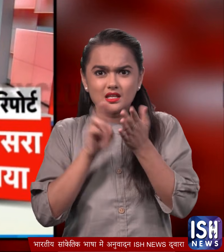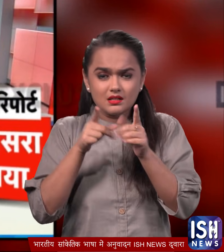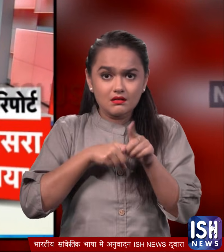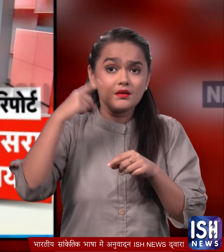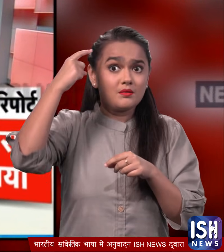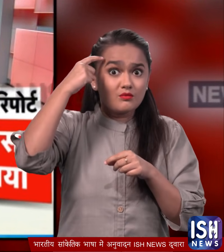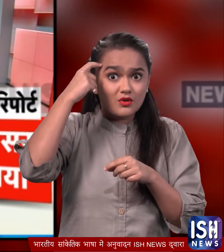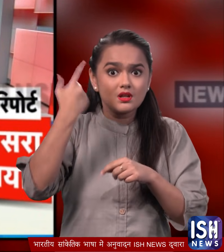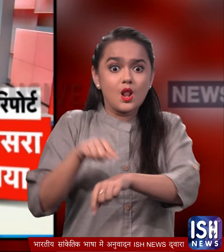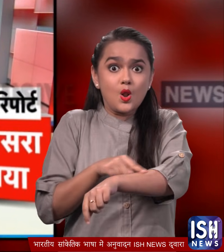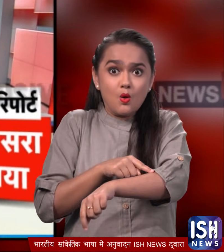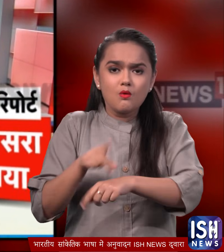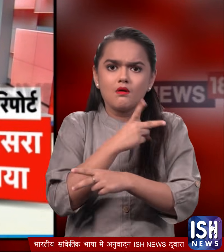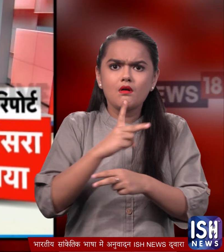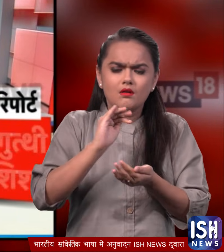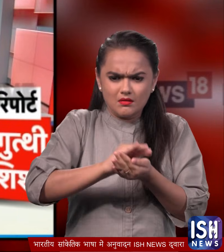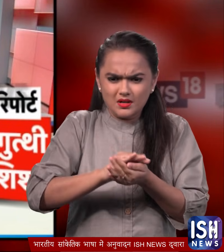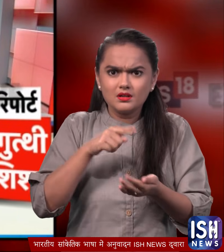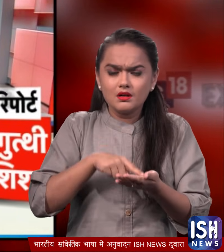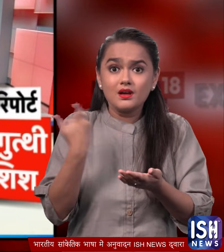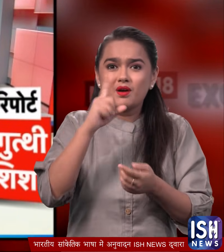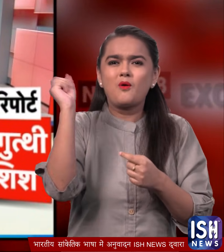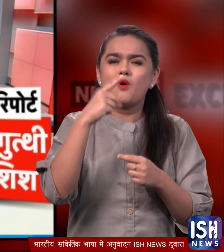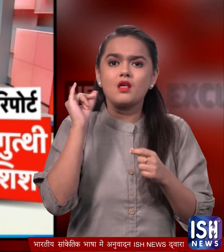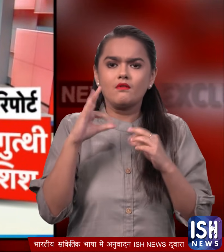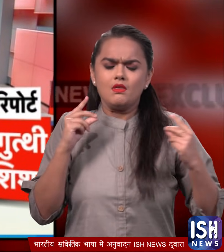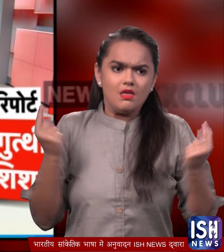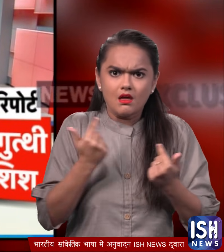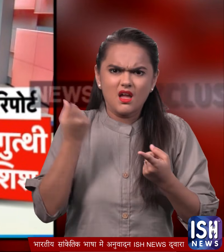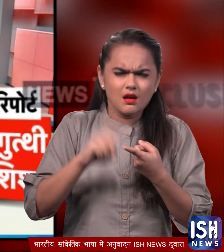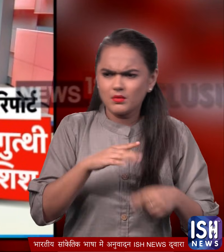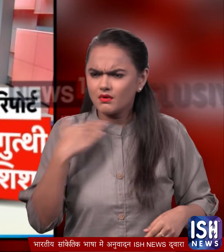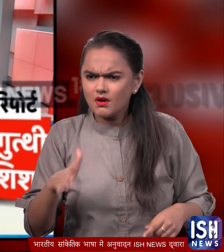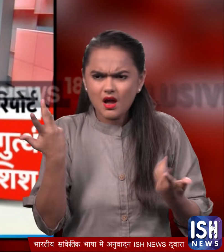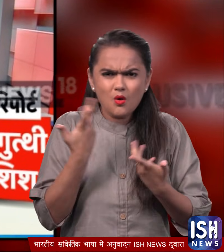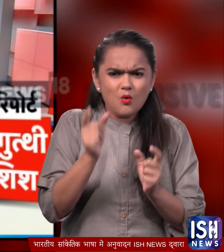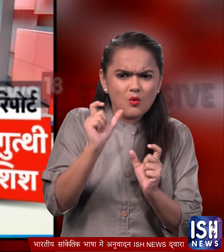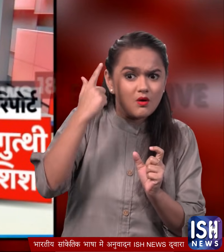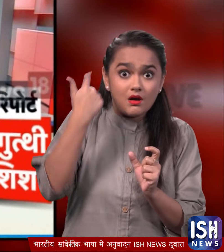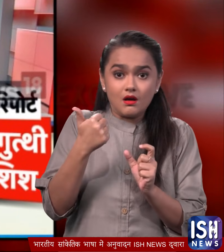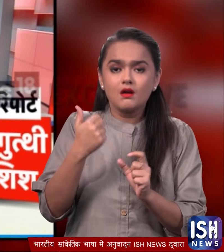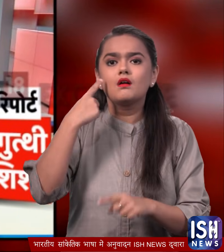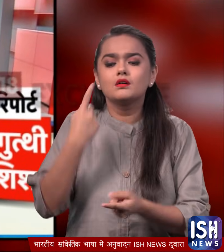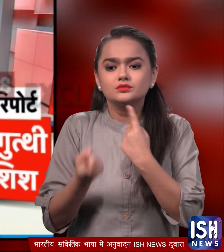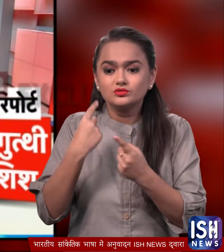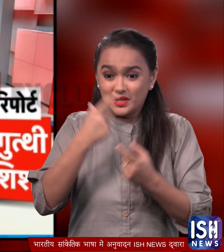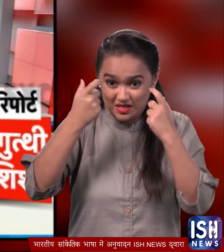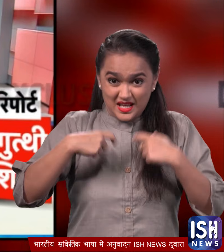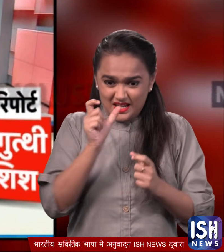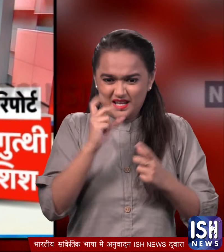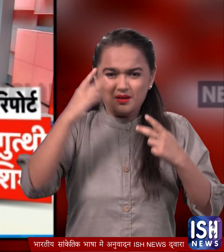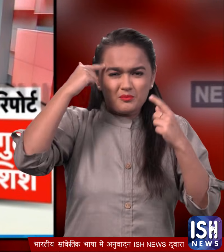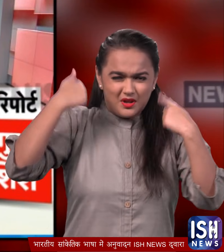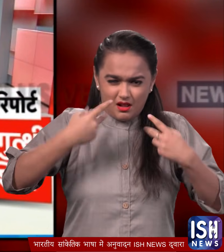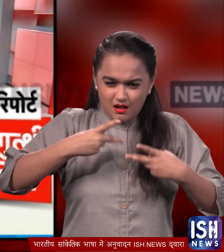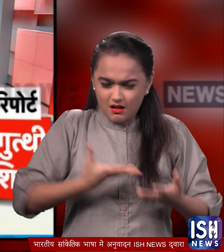और ब्लड के सैंपल। आमतौर पर जब किसी शख्स की मौत संदिग्ध हालात में हो तो उसका विसरा सुरक्षित रख लिया जाता है, जिसकी केमिकल जांच से